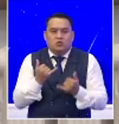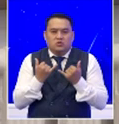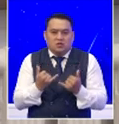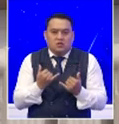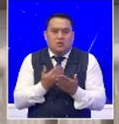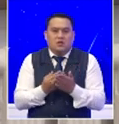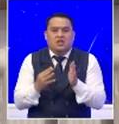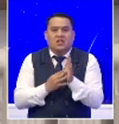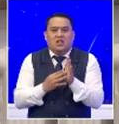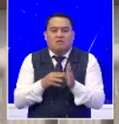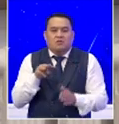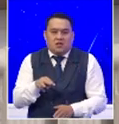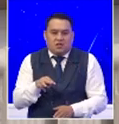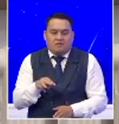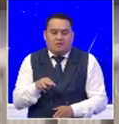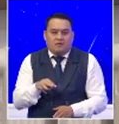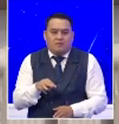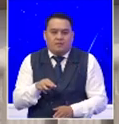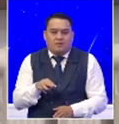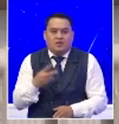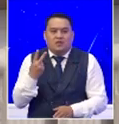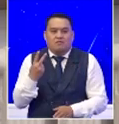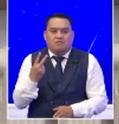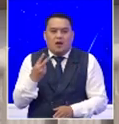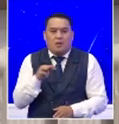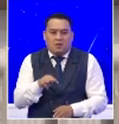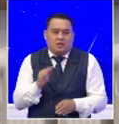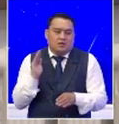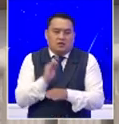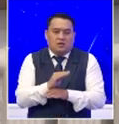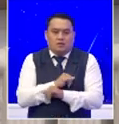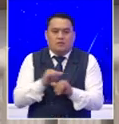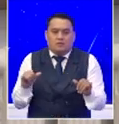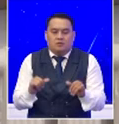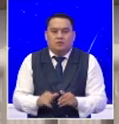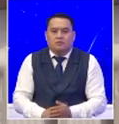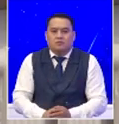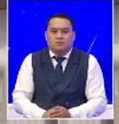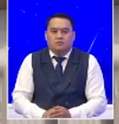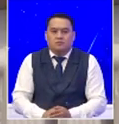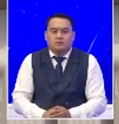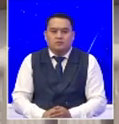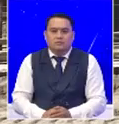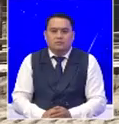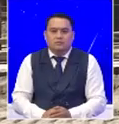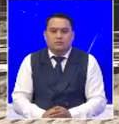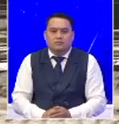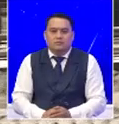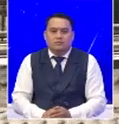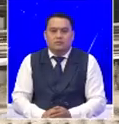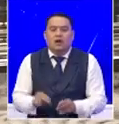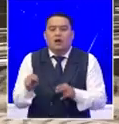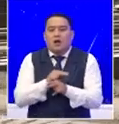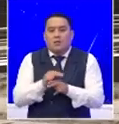это 9-метровка будет, на 2 метра, на 2 метра шире будет проезжая часть.